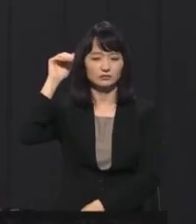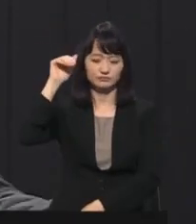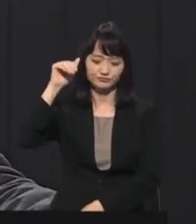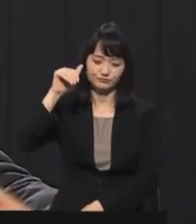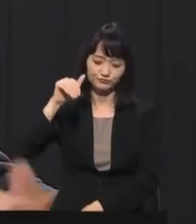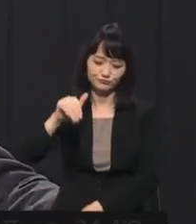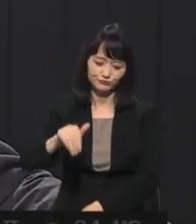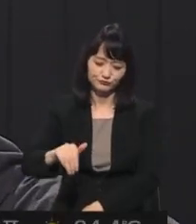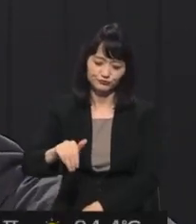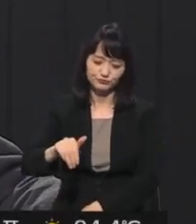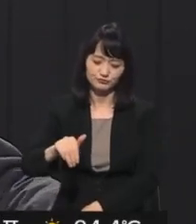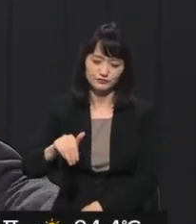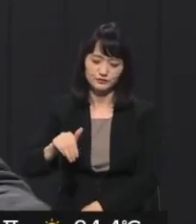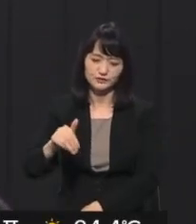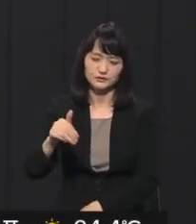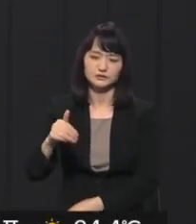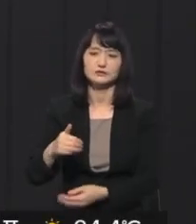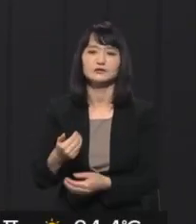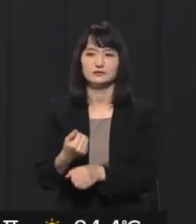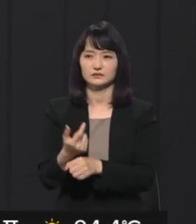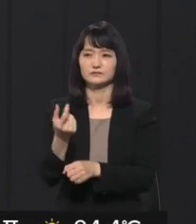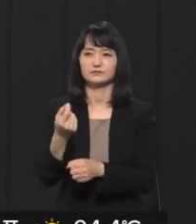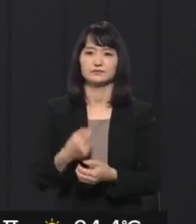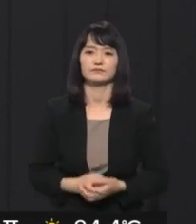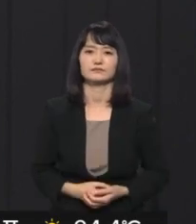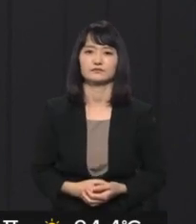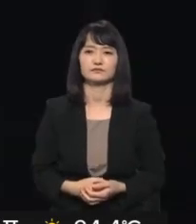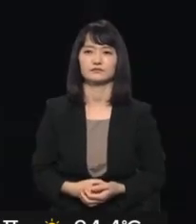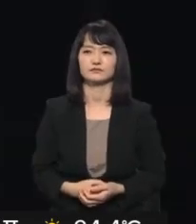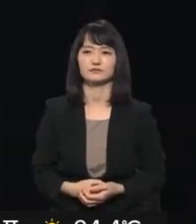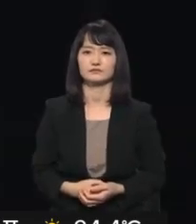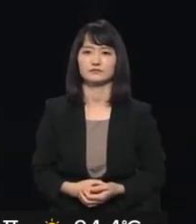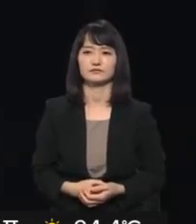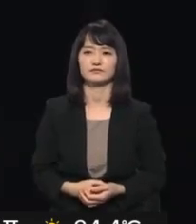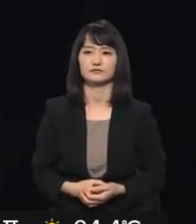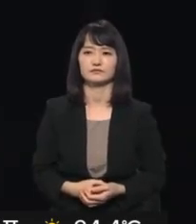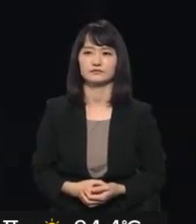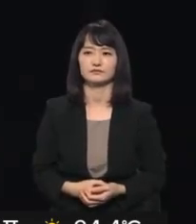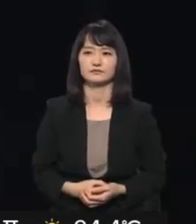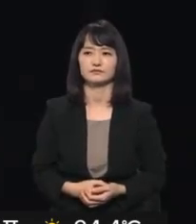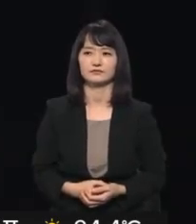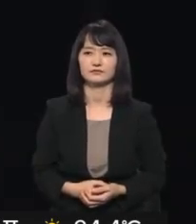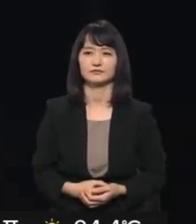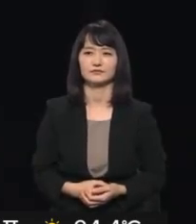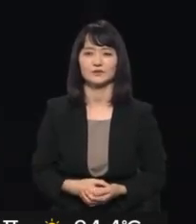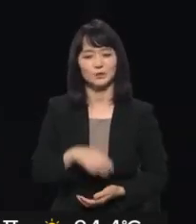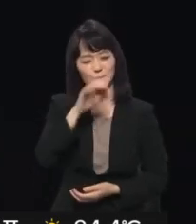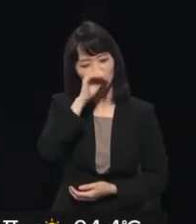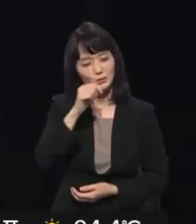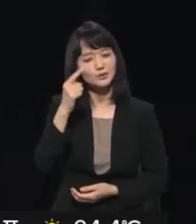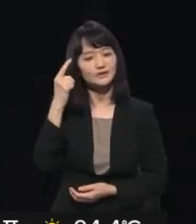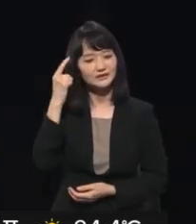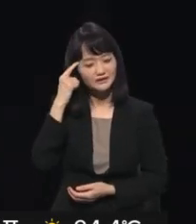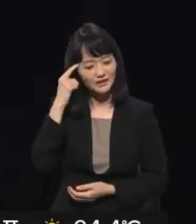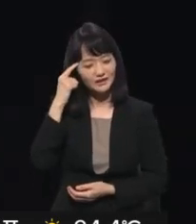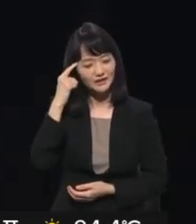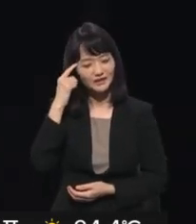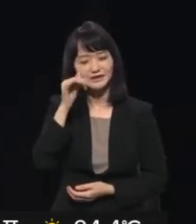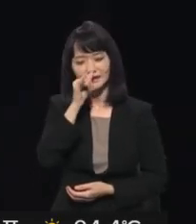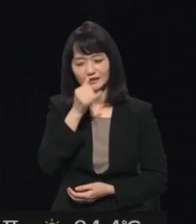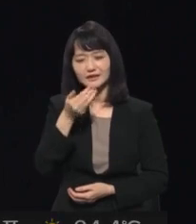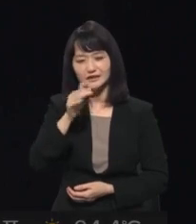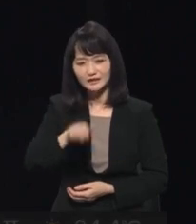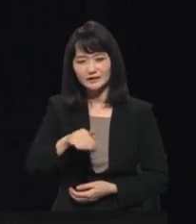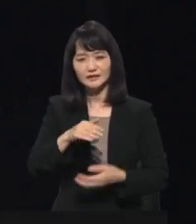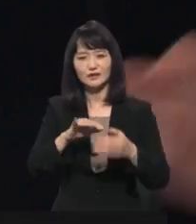말씀드리고자 하는 것 건강한 의견들을 가신 분들이 있는데 이젠 반영이 안 치고 그러니까 알았다 다시 글자를 해야 해서 많이 제